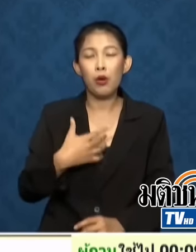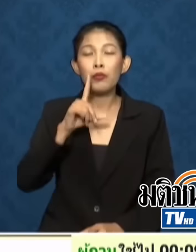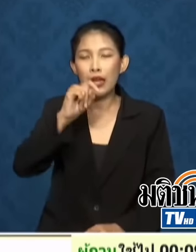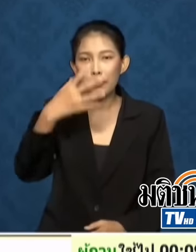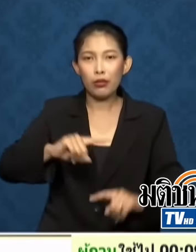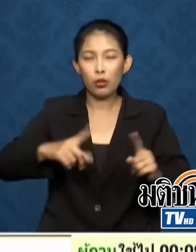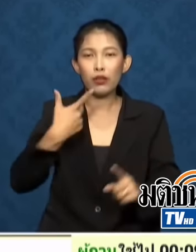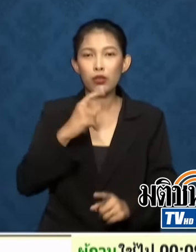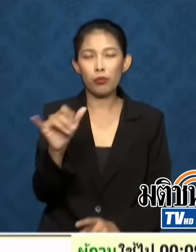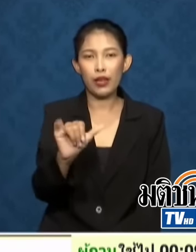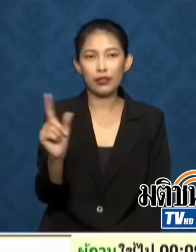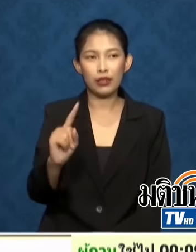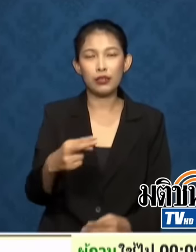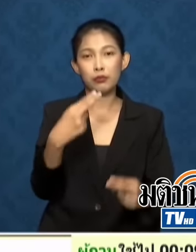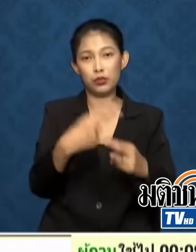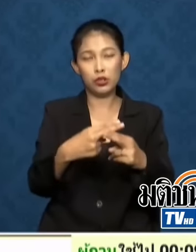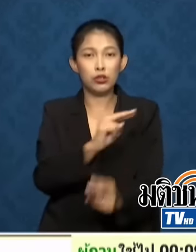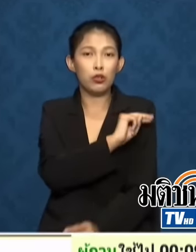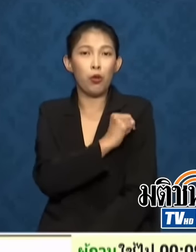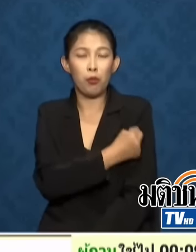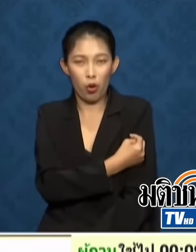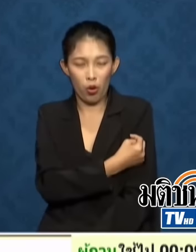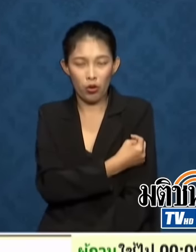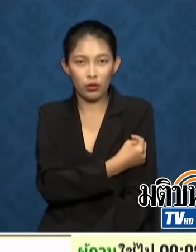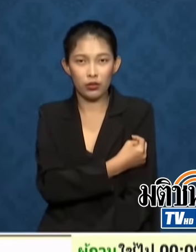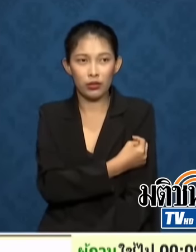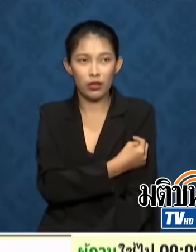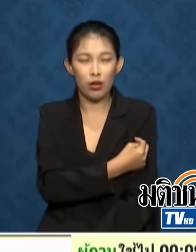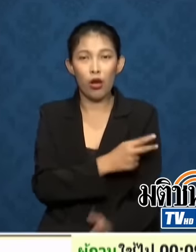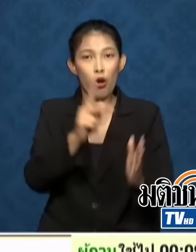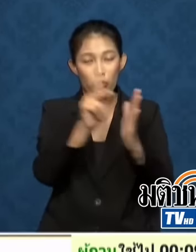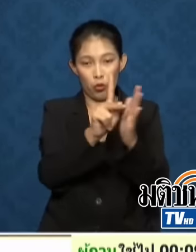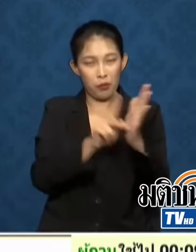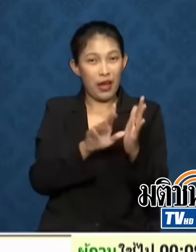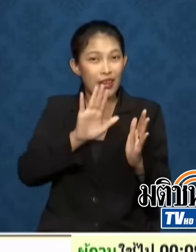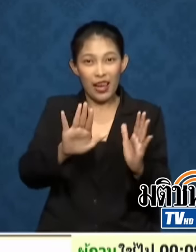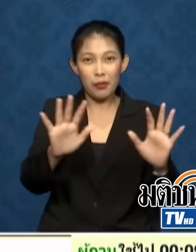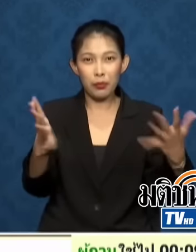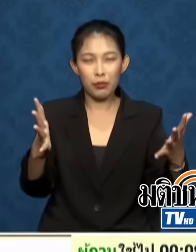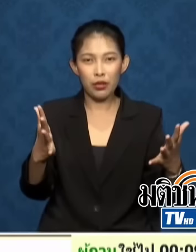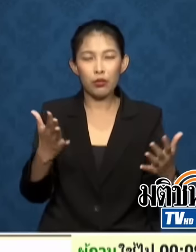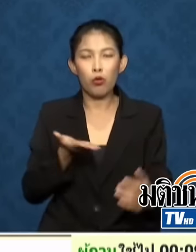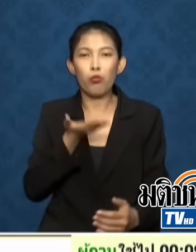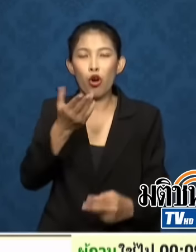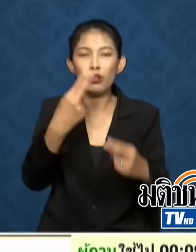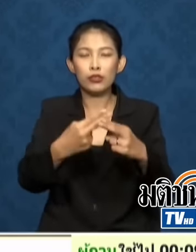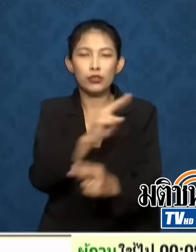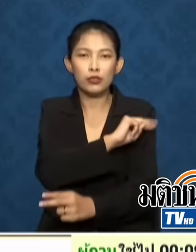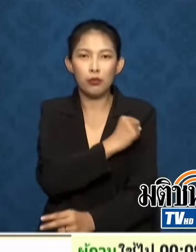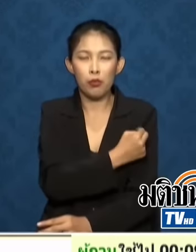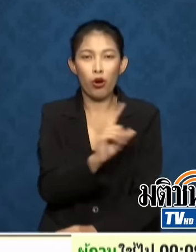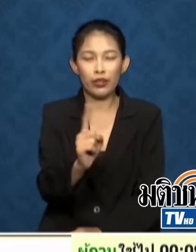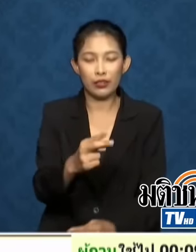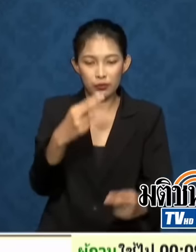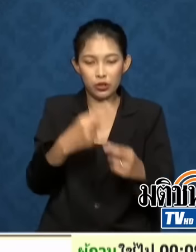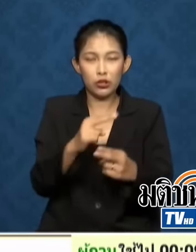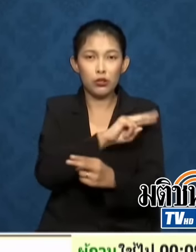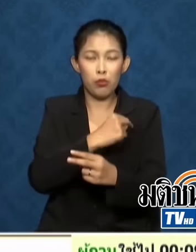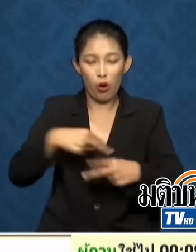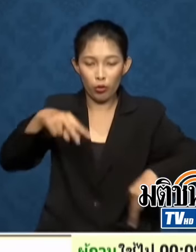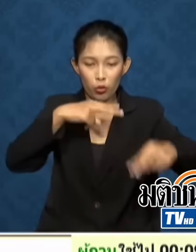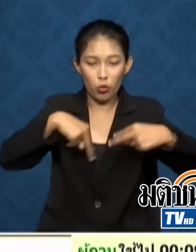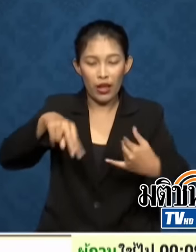ฮะคือชื่อหมอฮะไม่มีกฎหมายห้ามครับผมขอชื่อหมอหน่อยฮะหมอที่ทำการรักษาผ